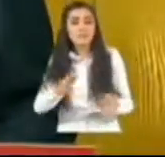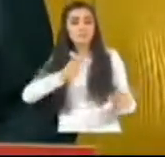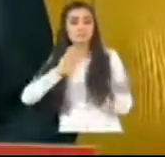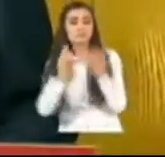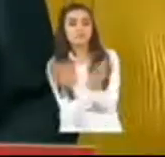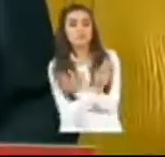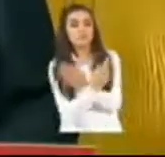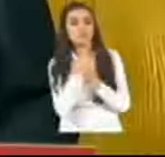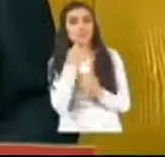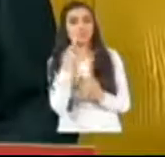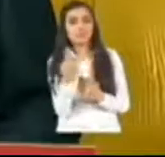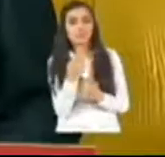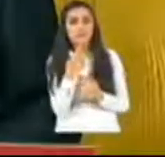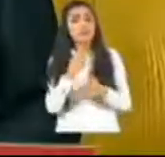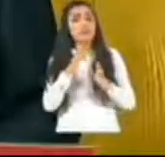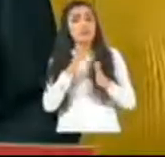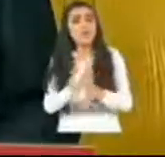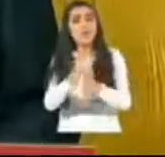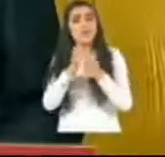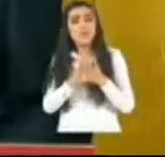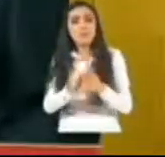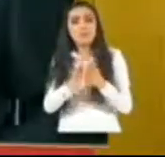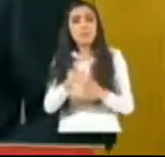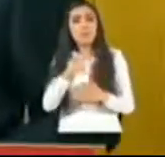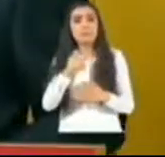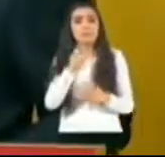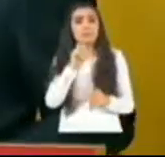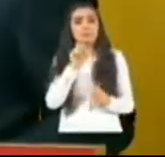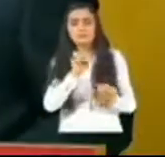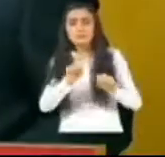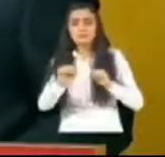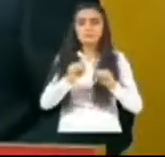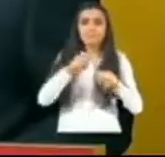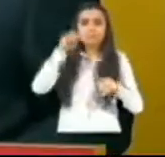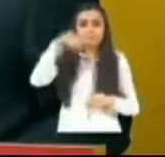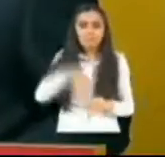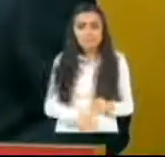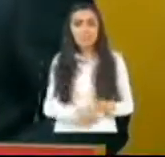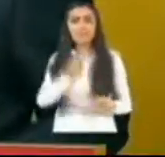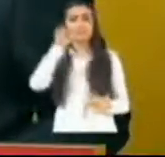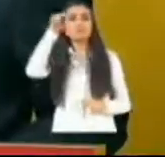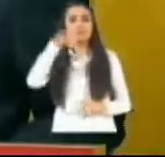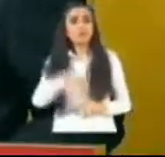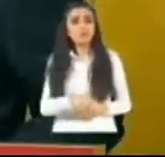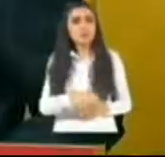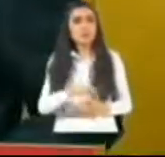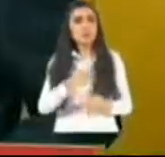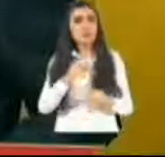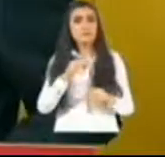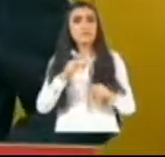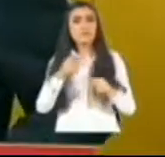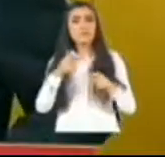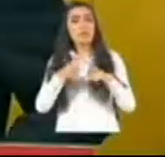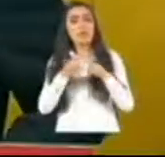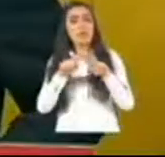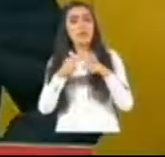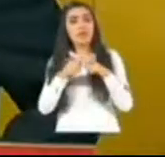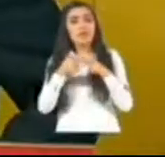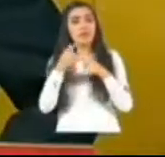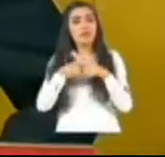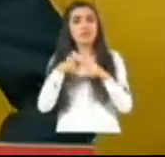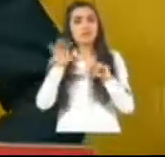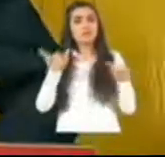terstir. Sürekli gergin halde bulunan, sürekli iniş ve çıkışlarla enerjisi zayıflayan